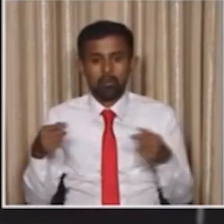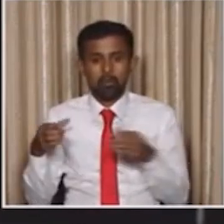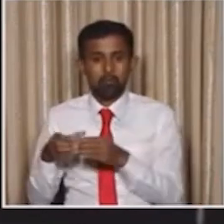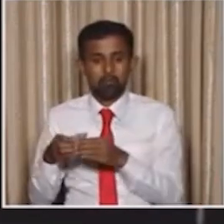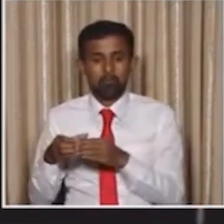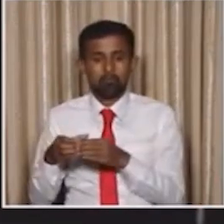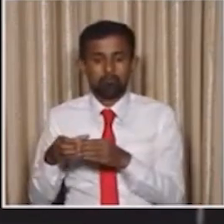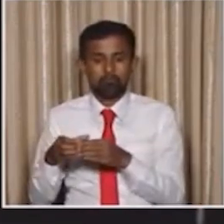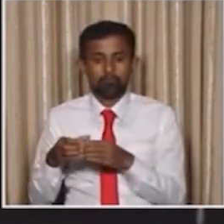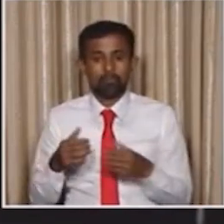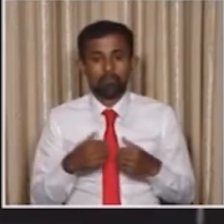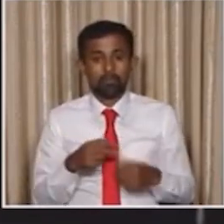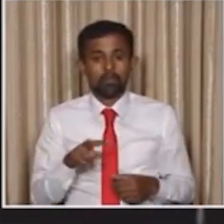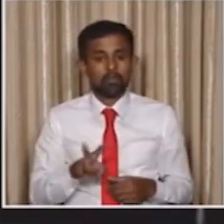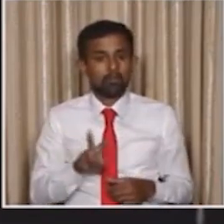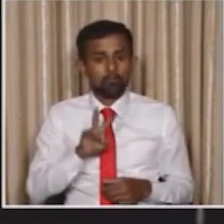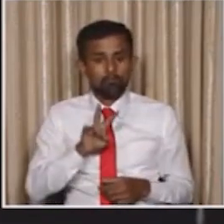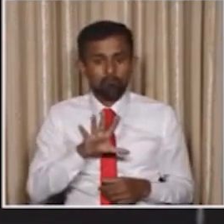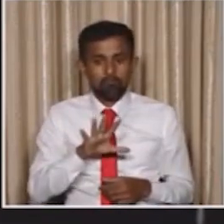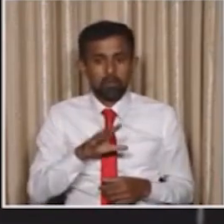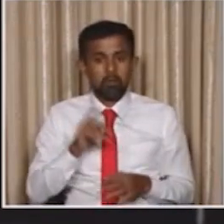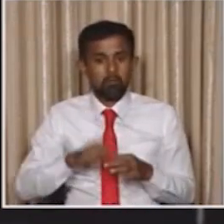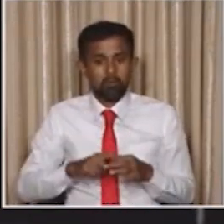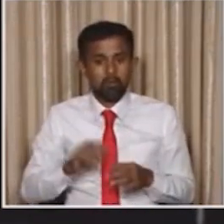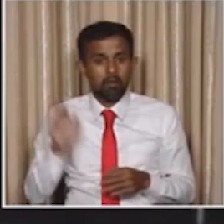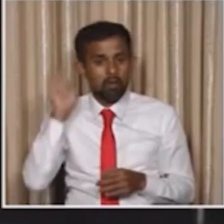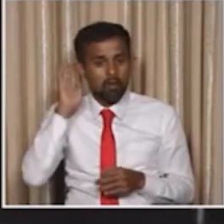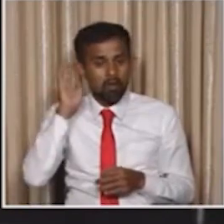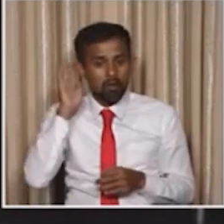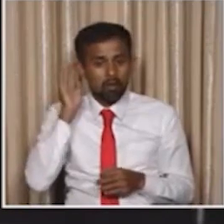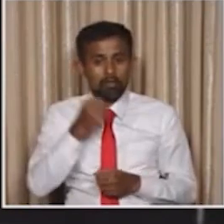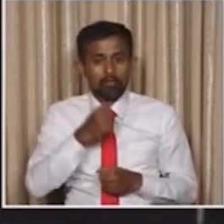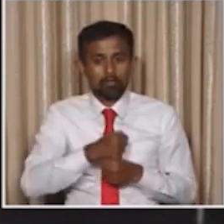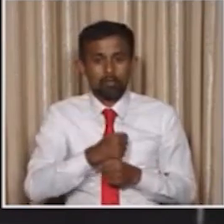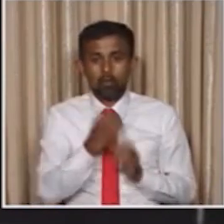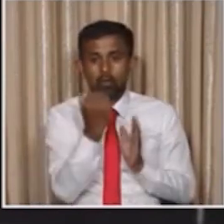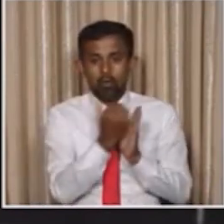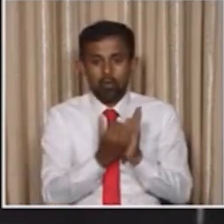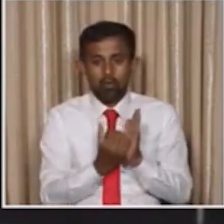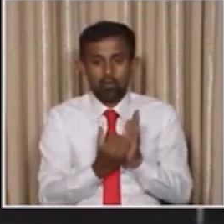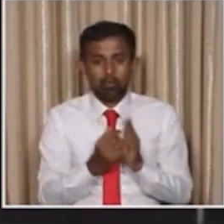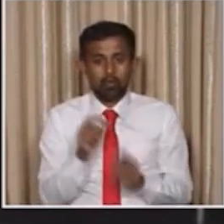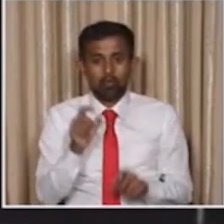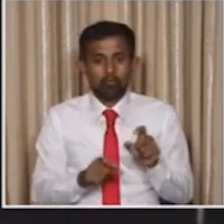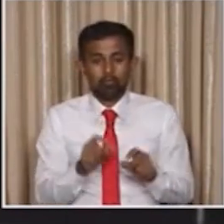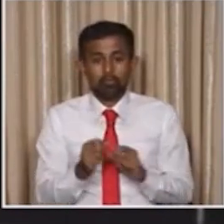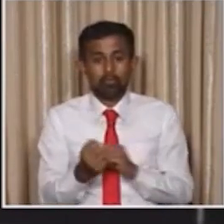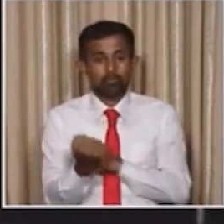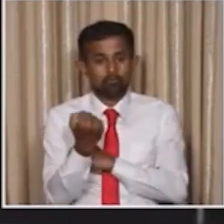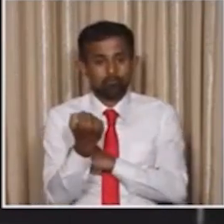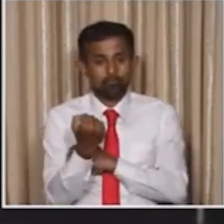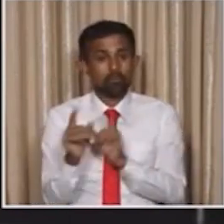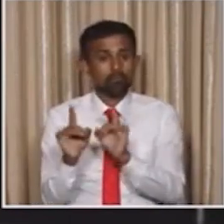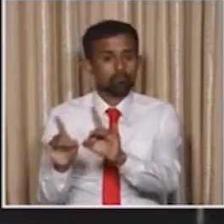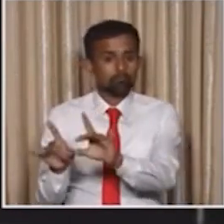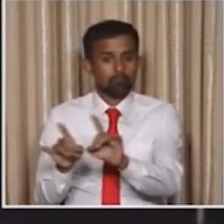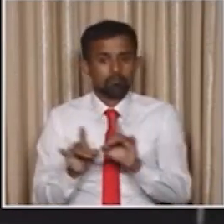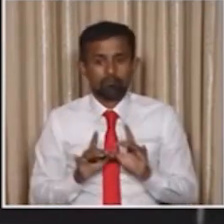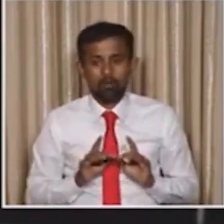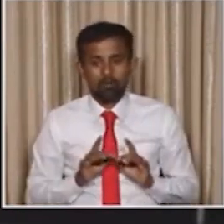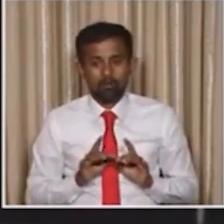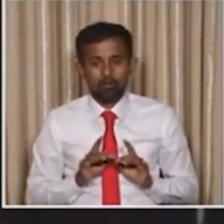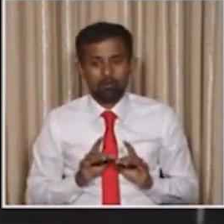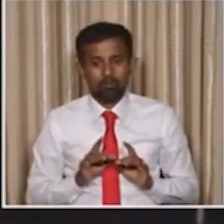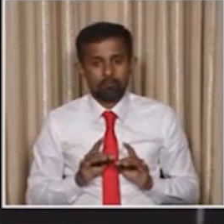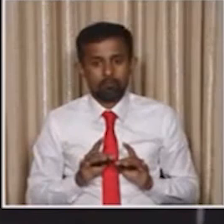හරි අපි 225 දෙනාගේ නඩු අහන්නේ ආණ්ඩු ක්‍රම ව්‍යවස්ථාවේ මහජන පරමාධිපත්‍යය අනුව. මහජන පරමාධිපත්‍යය